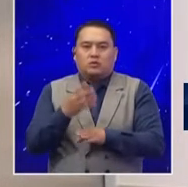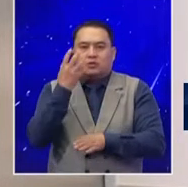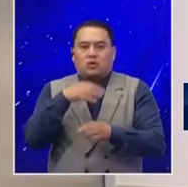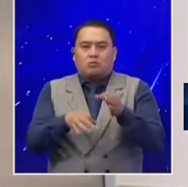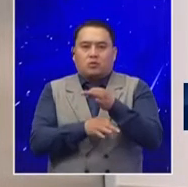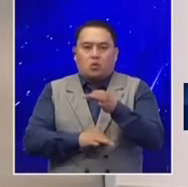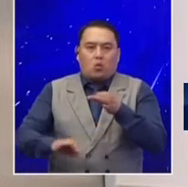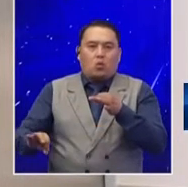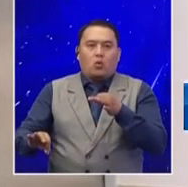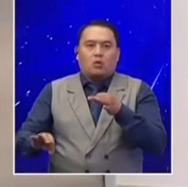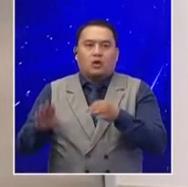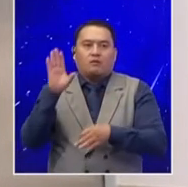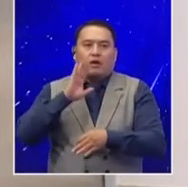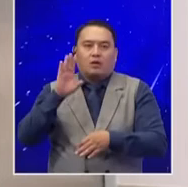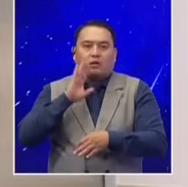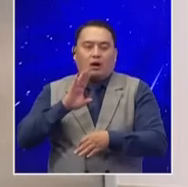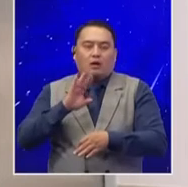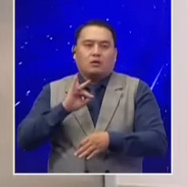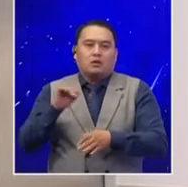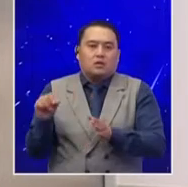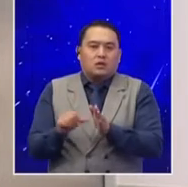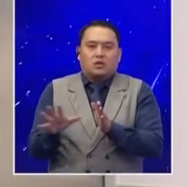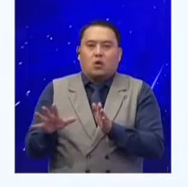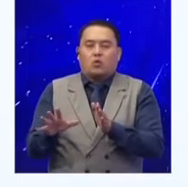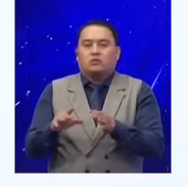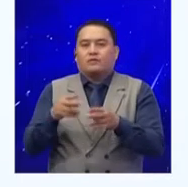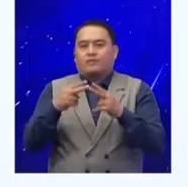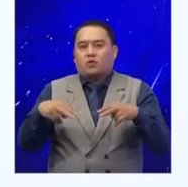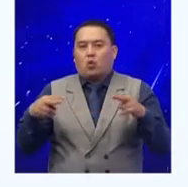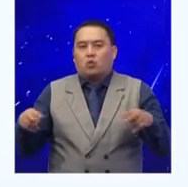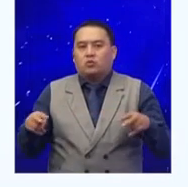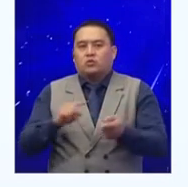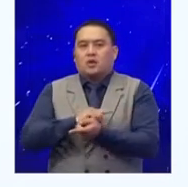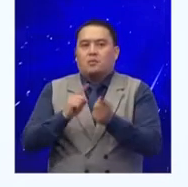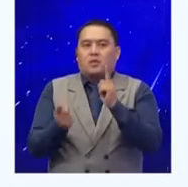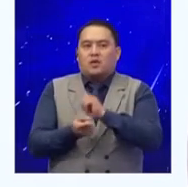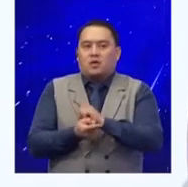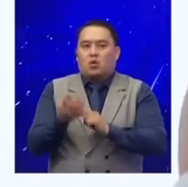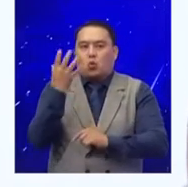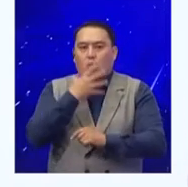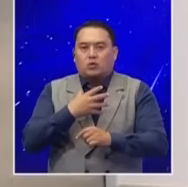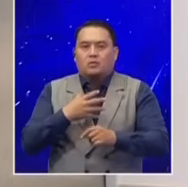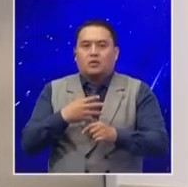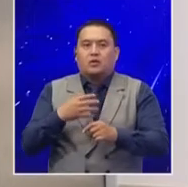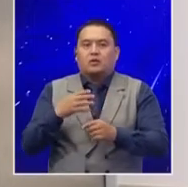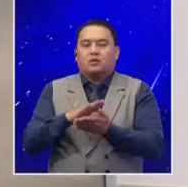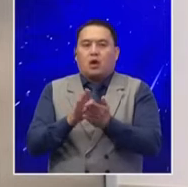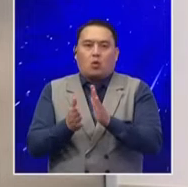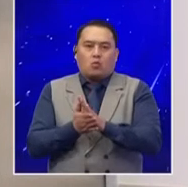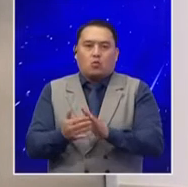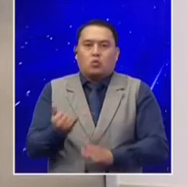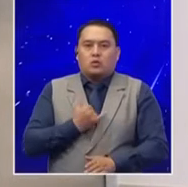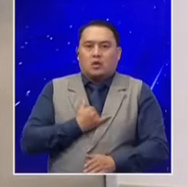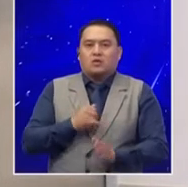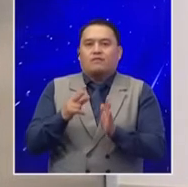теплотрасса. Водопровод, канализация, электричество, электроснабжение. Кровли заменили, утепление сделали. Договор у нас на